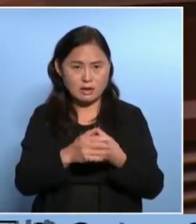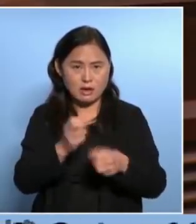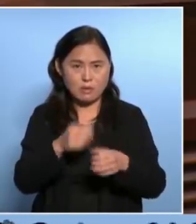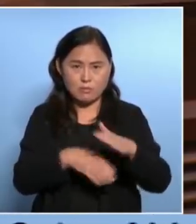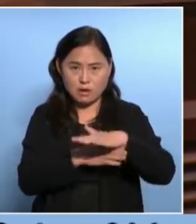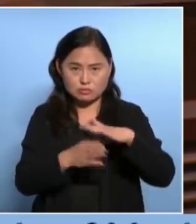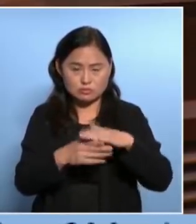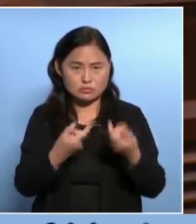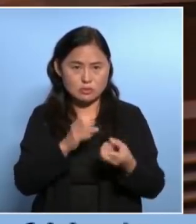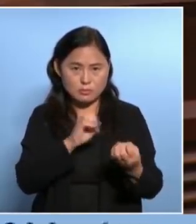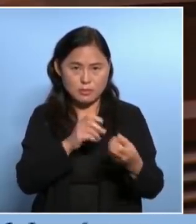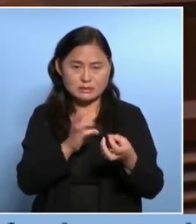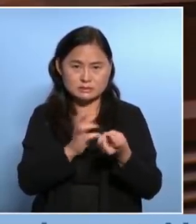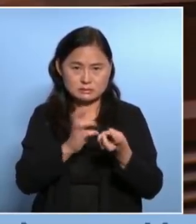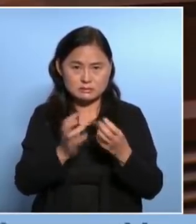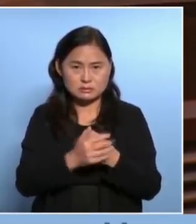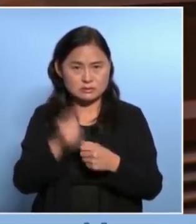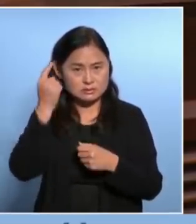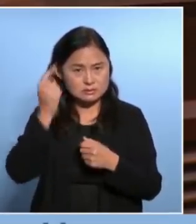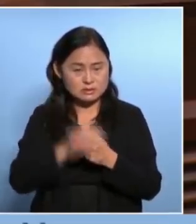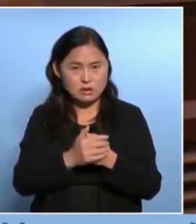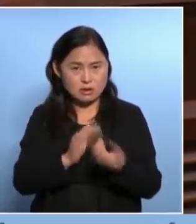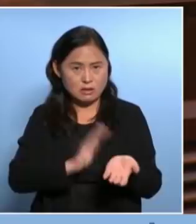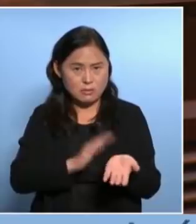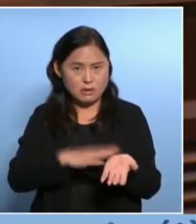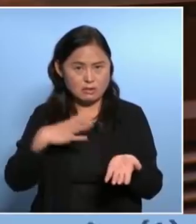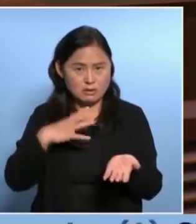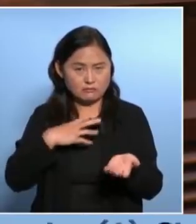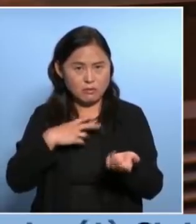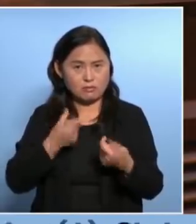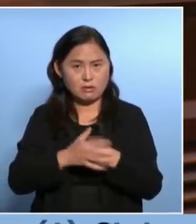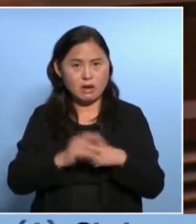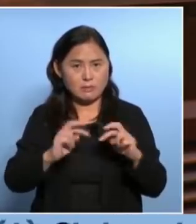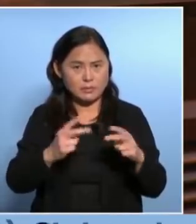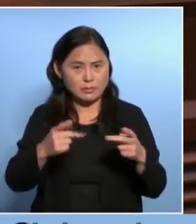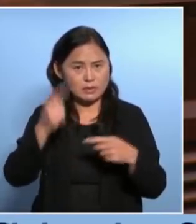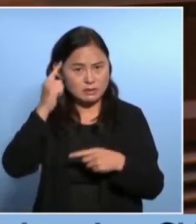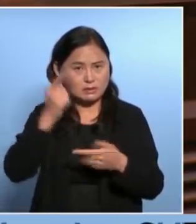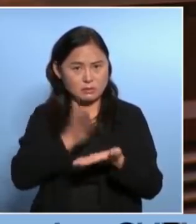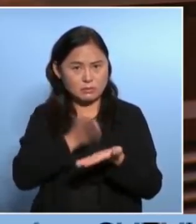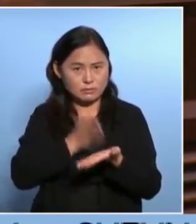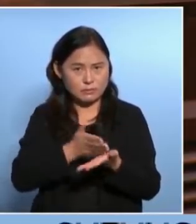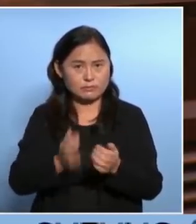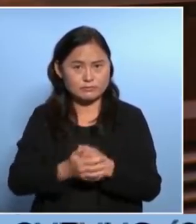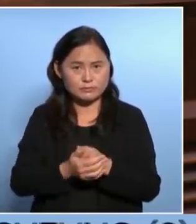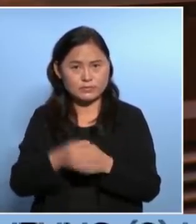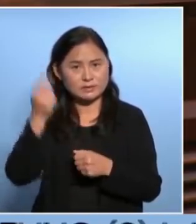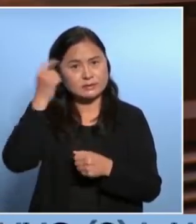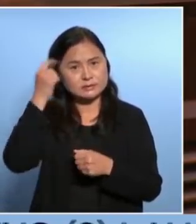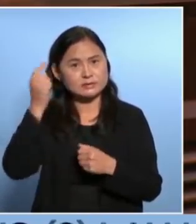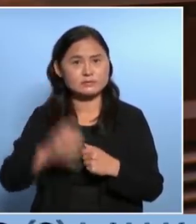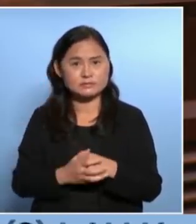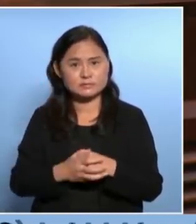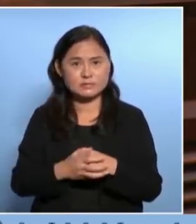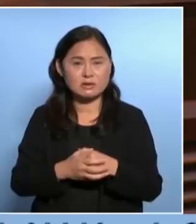喺疫情嘅事件裏邊咧，不斷變化，每日都唔同嘅。咁我哋已經係大家都知道，已